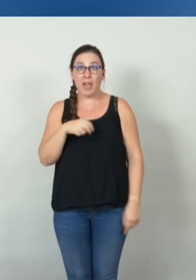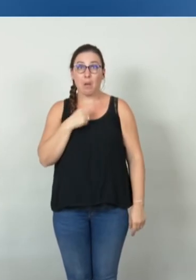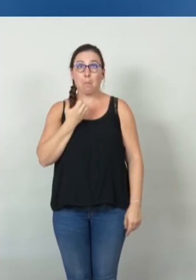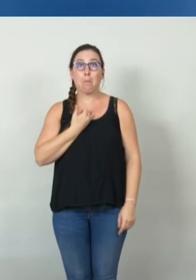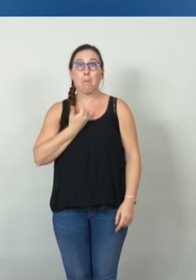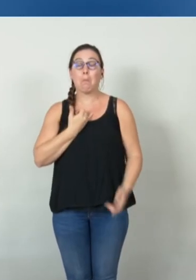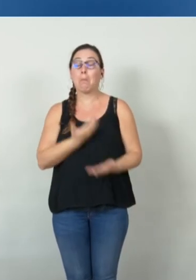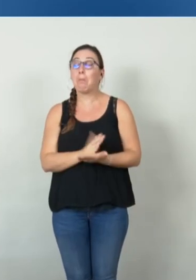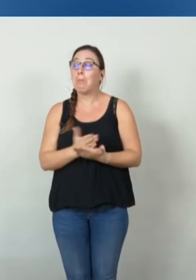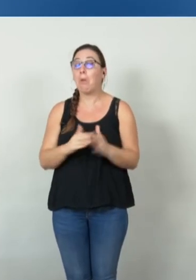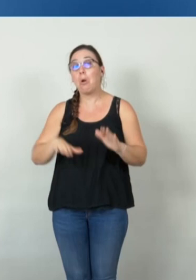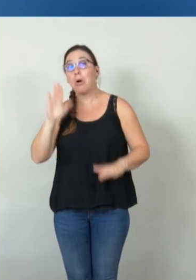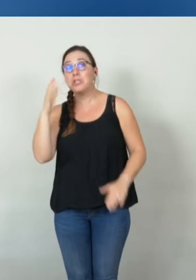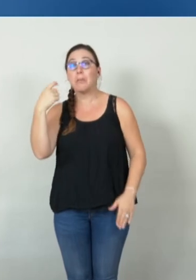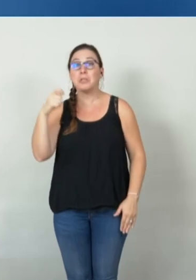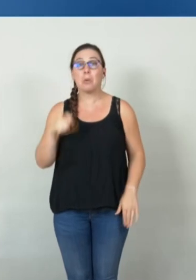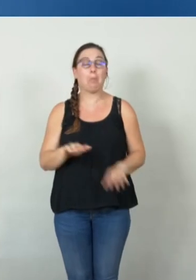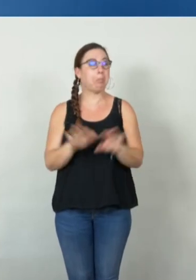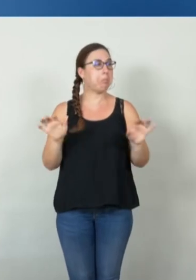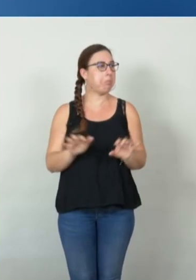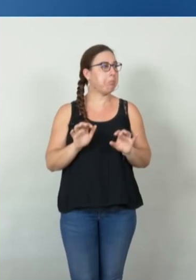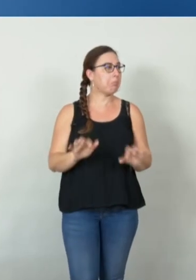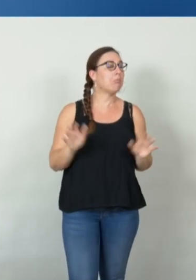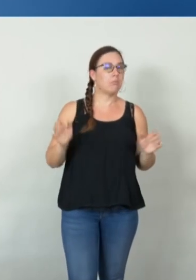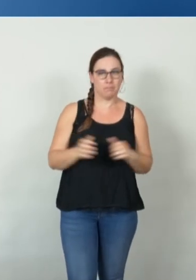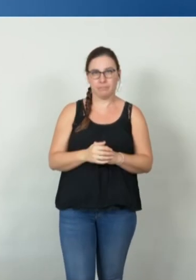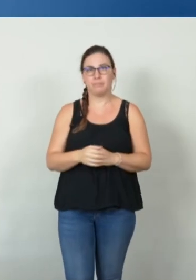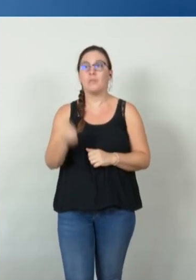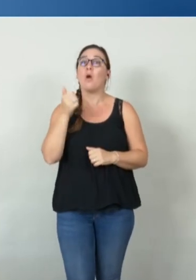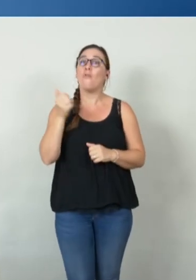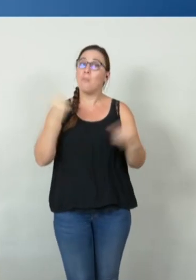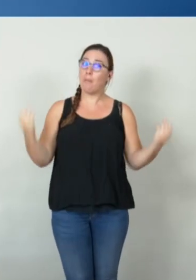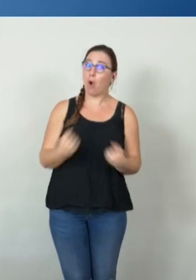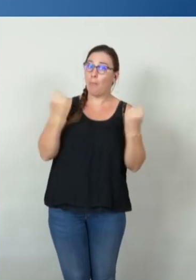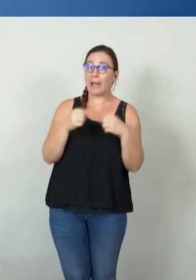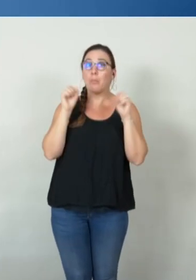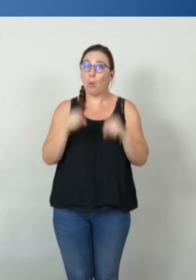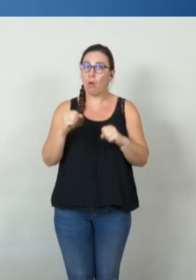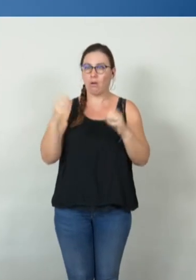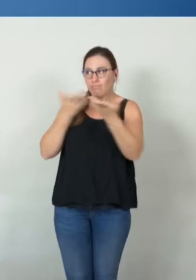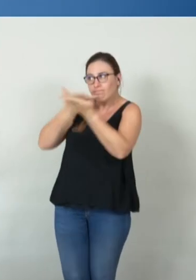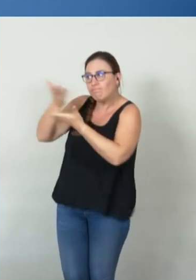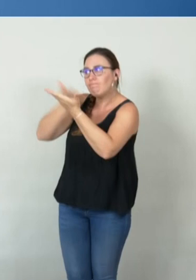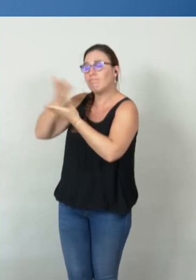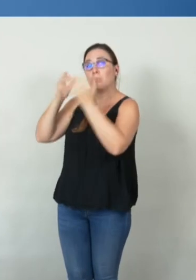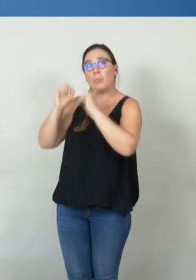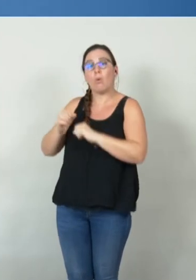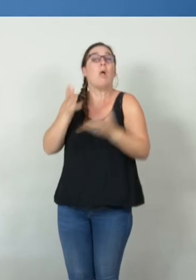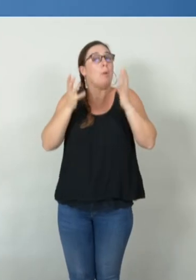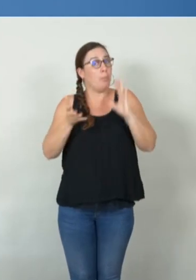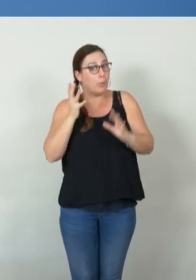alors si vous étiez capable de communiquer normalement avec la Métro nous aurions pu